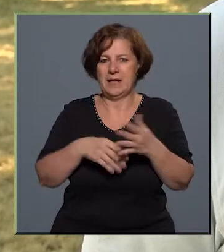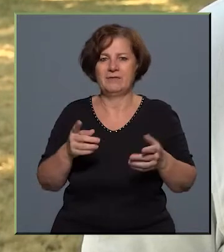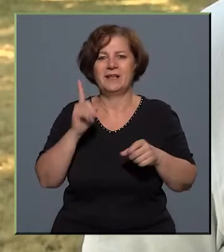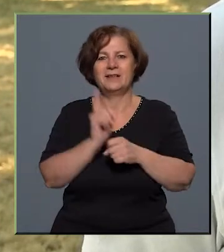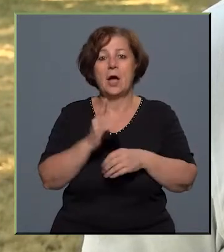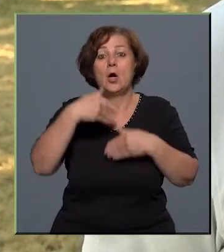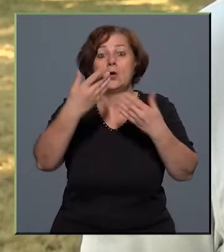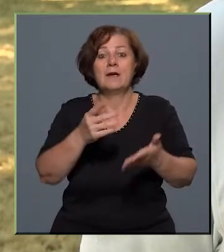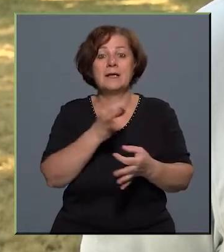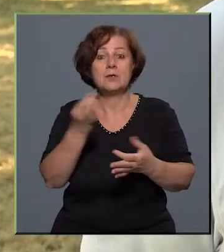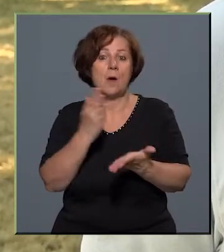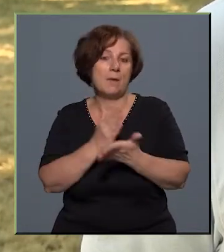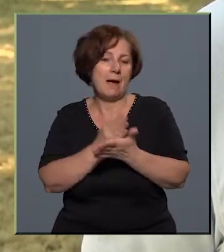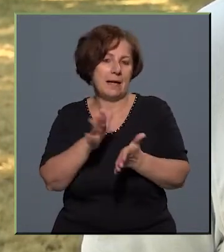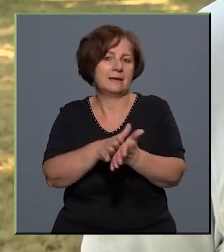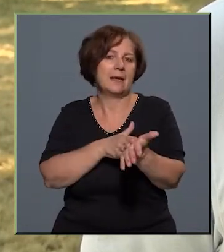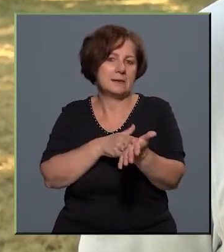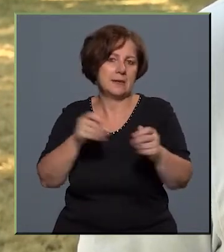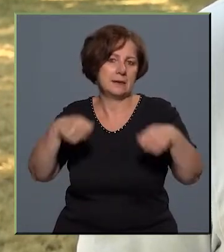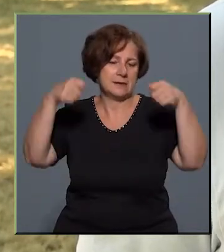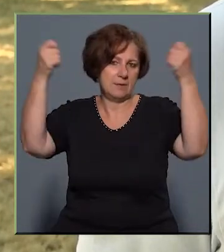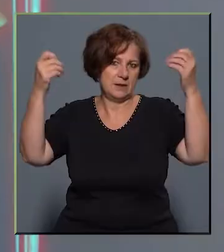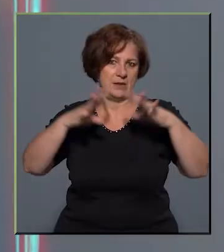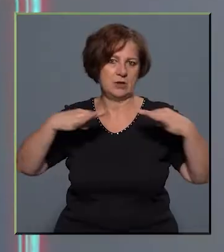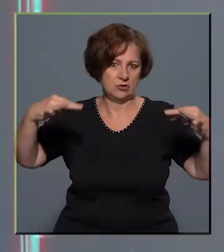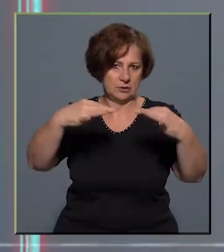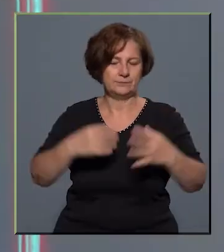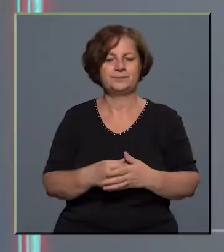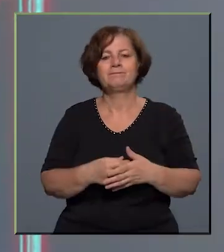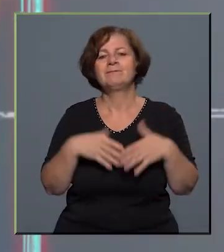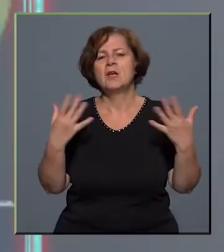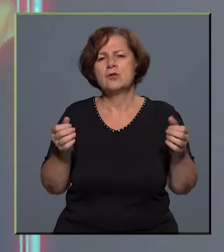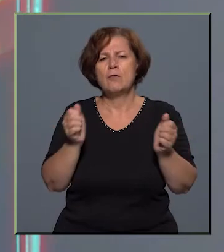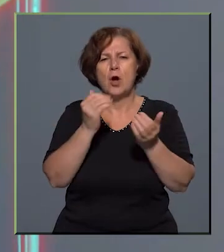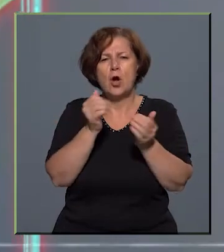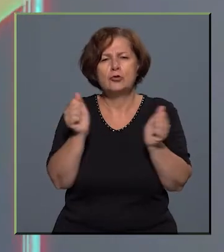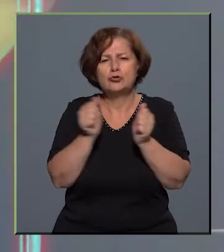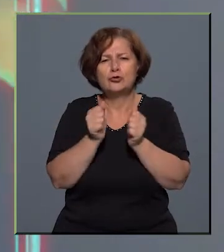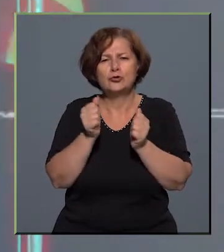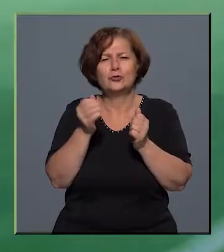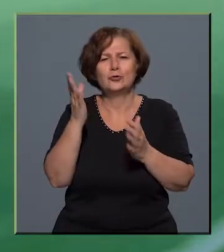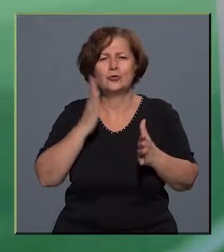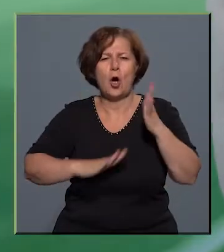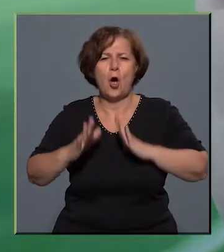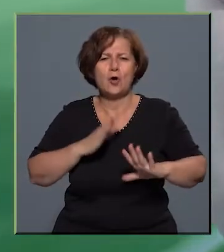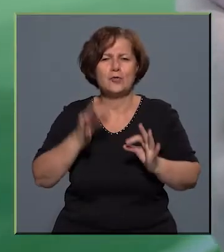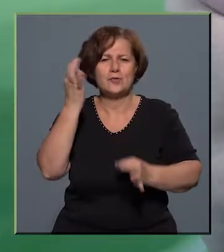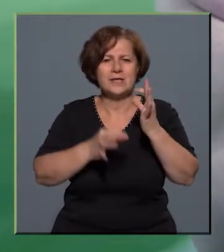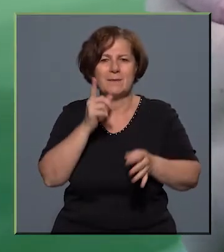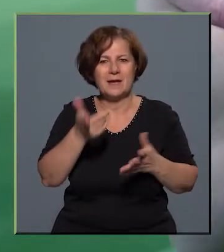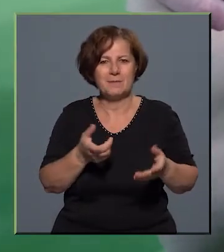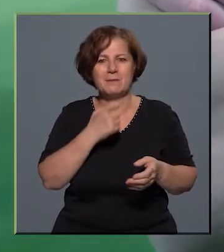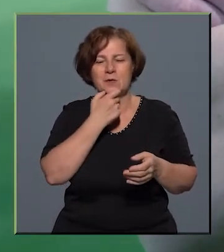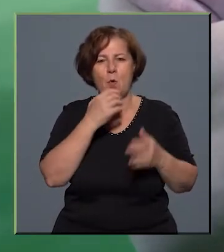a következő nap már lehet kezdeni a stadion építést. Szóval eseménydús augusztus és szeptember lesz itt az Óhegyparkban,